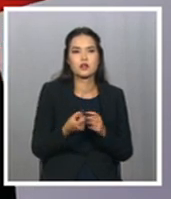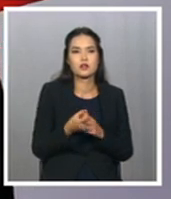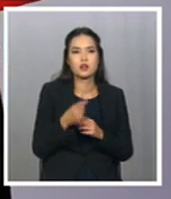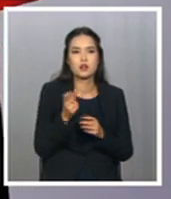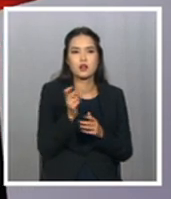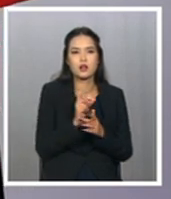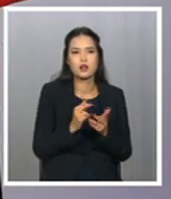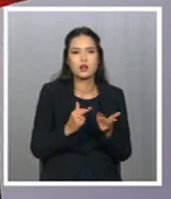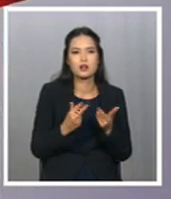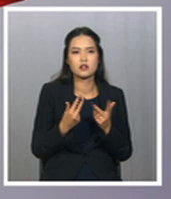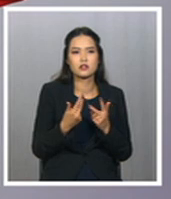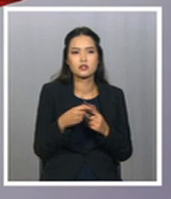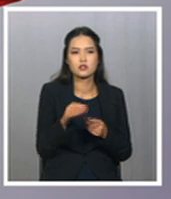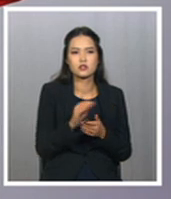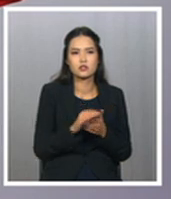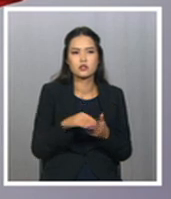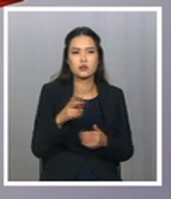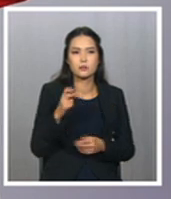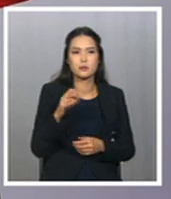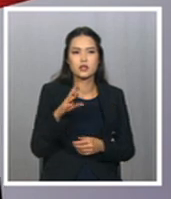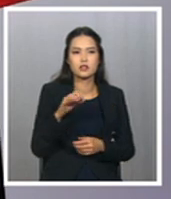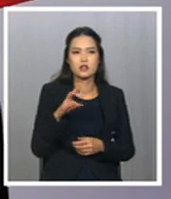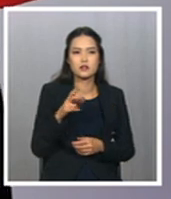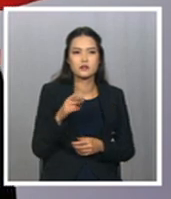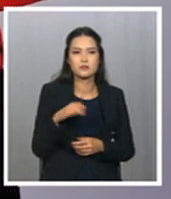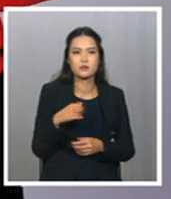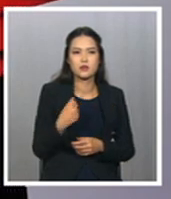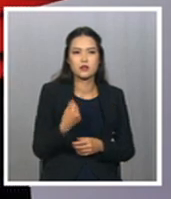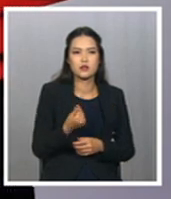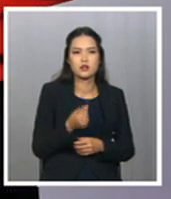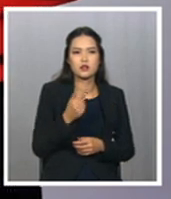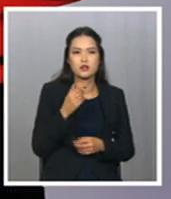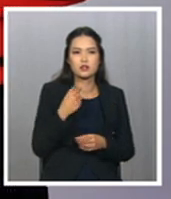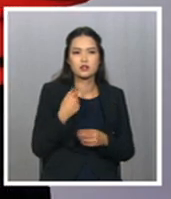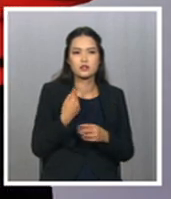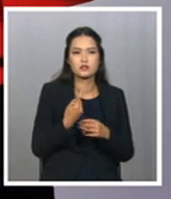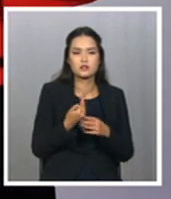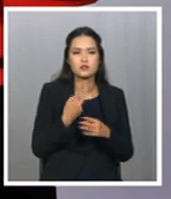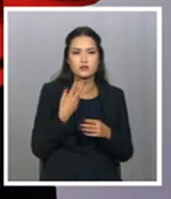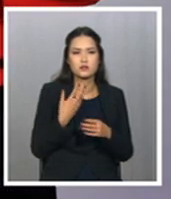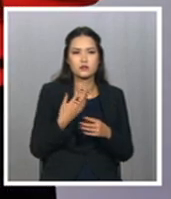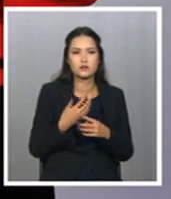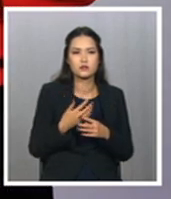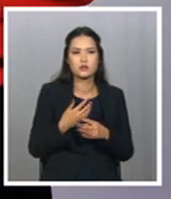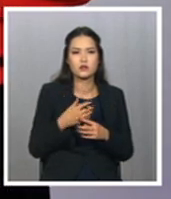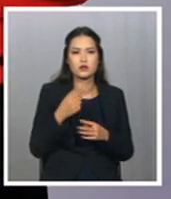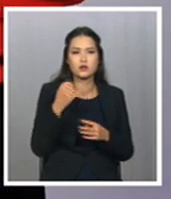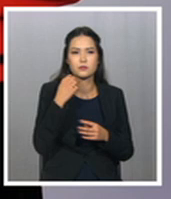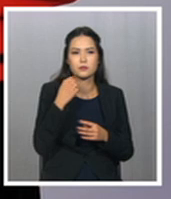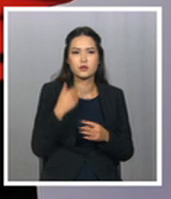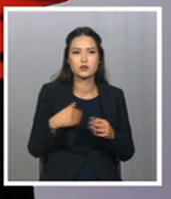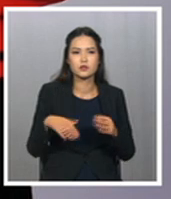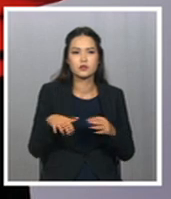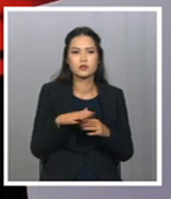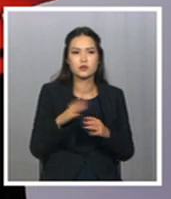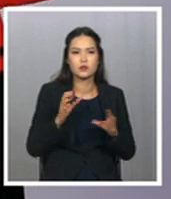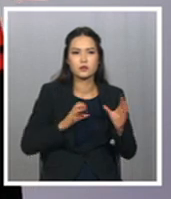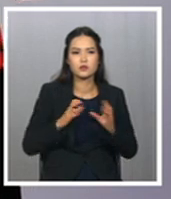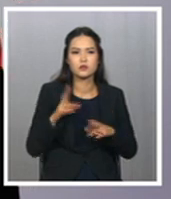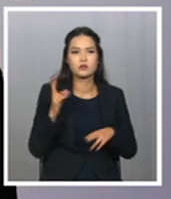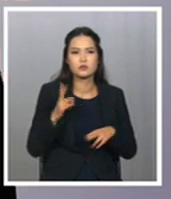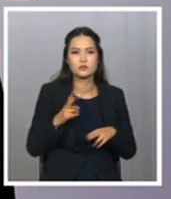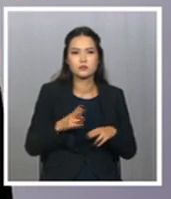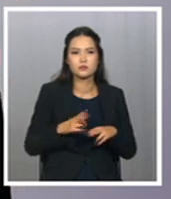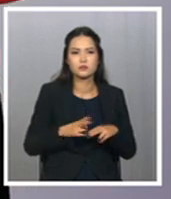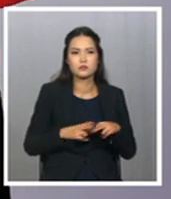жазушы болса, Бейсенбайдың Шыңғысы Василий Суриков атындағы Мәскеу көркем университетін бітірген